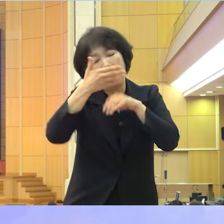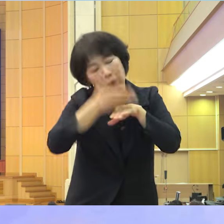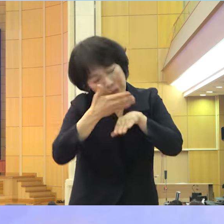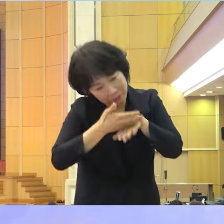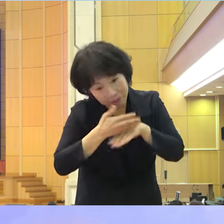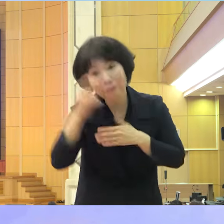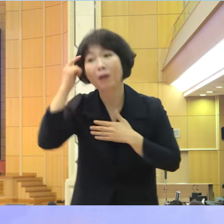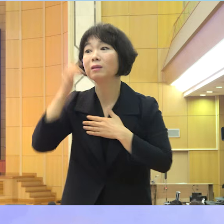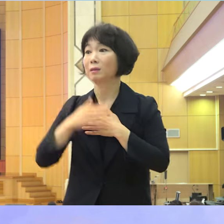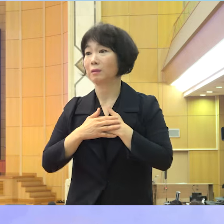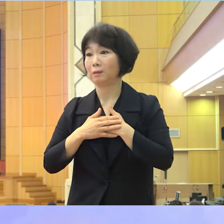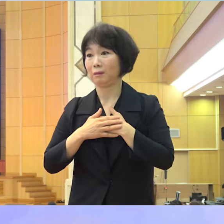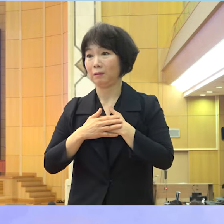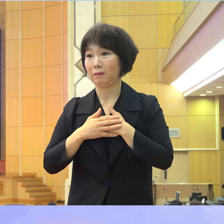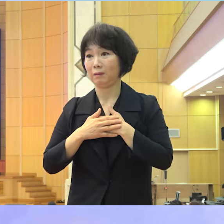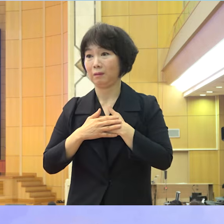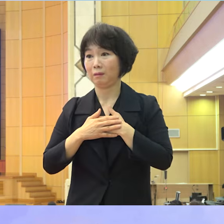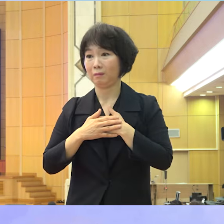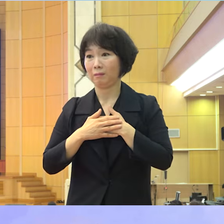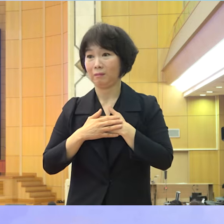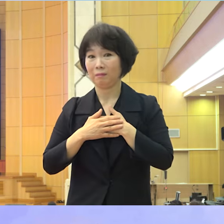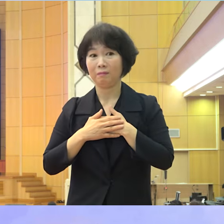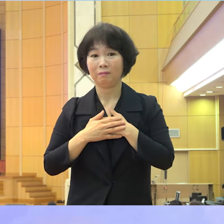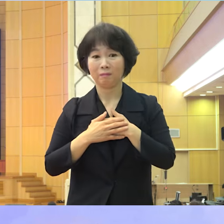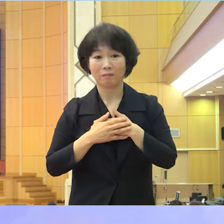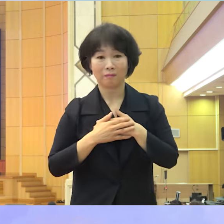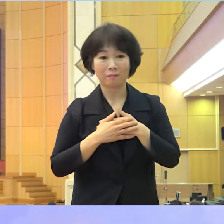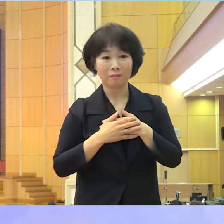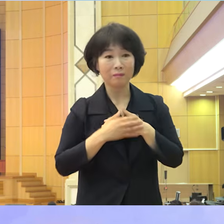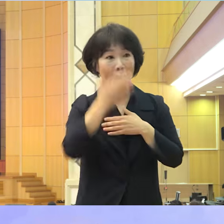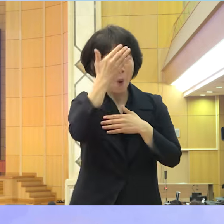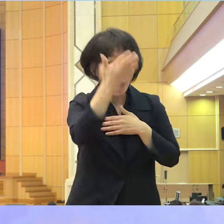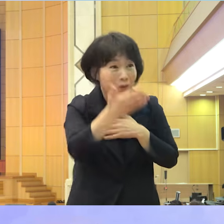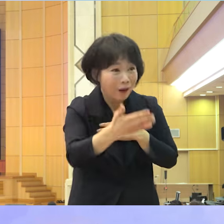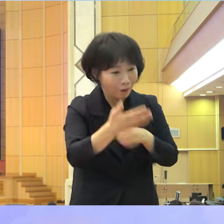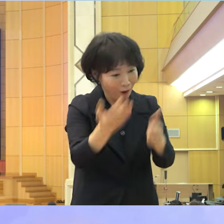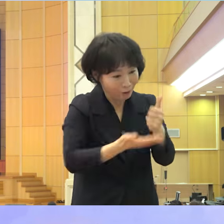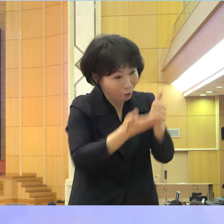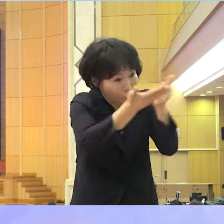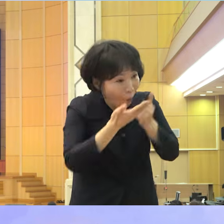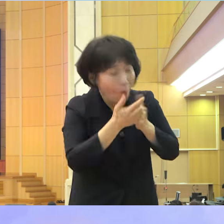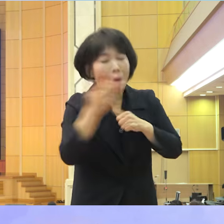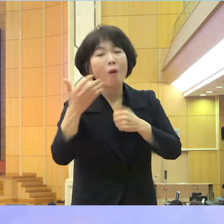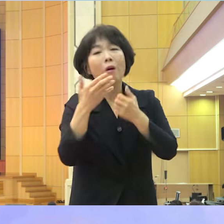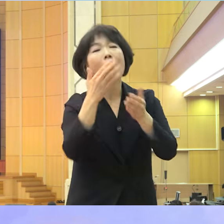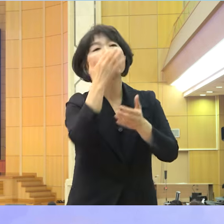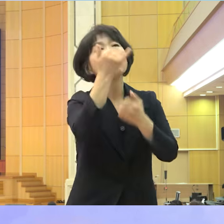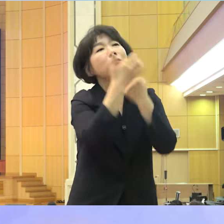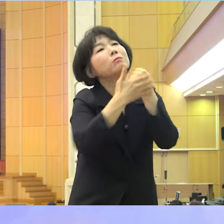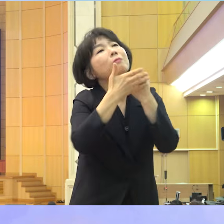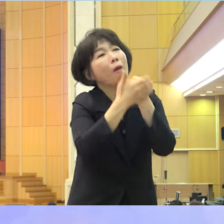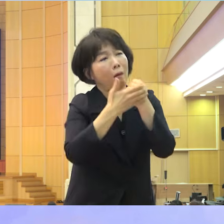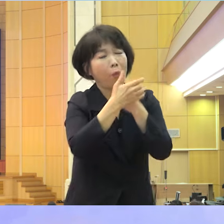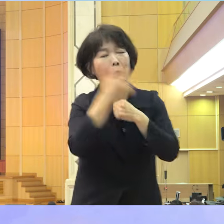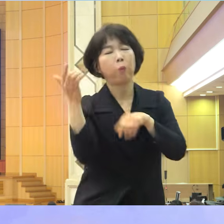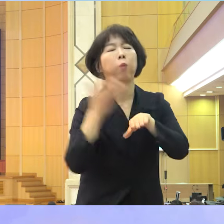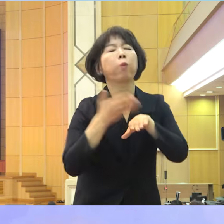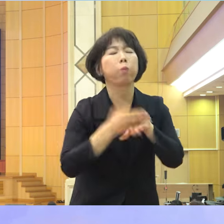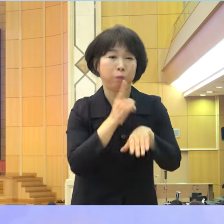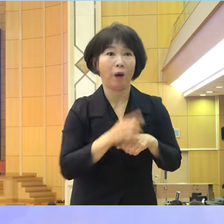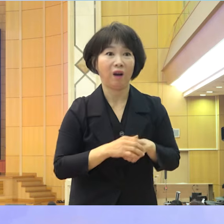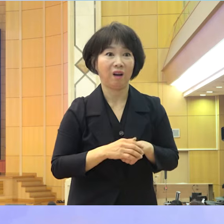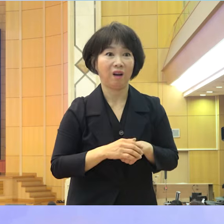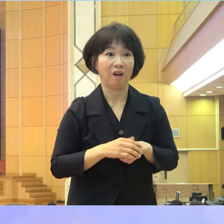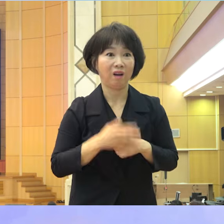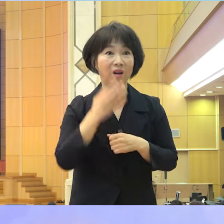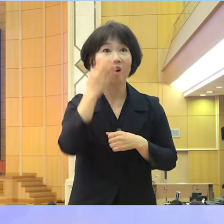드렸어, 나를 길러준 값을 치렀어? 아니잖아. 그러니까 그게 부모님의 은혜라는 거야. 그게 부모님의 은혜를